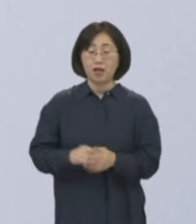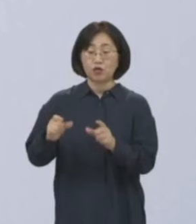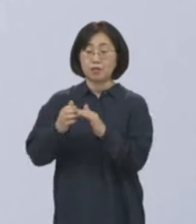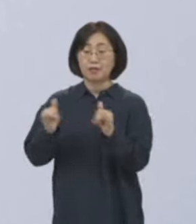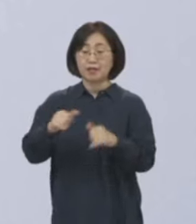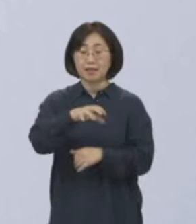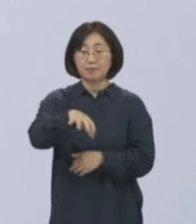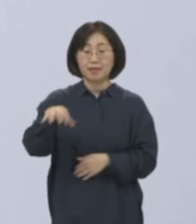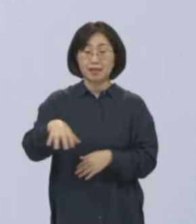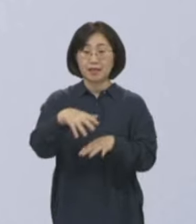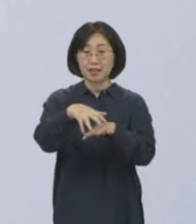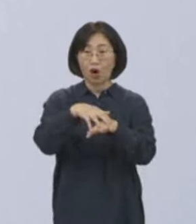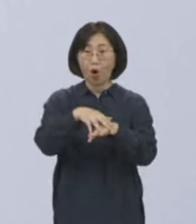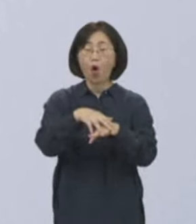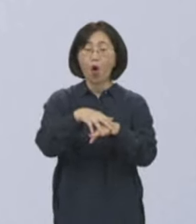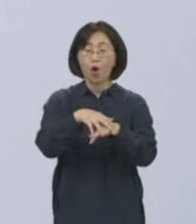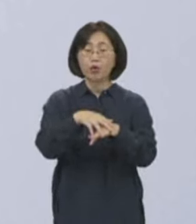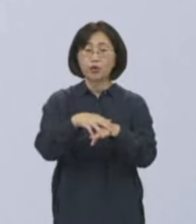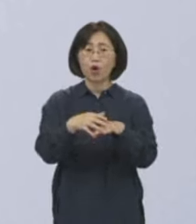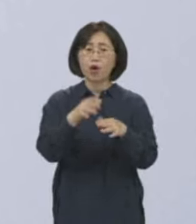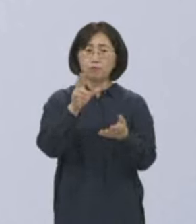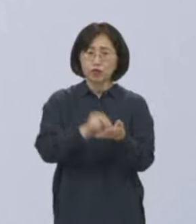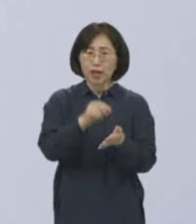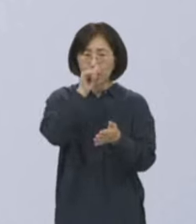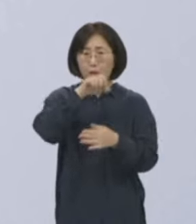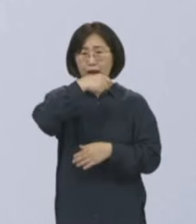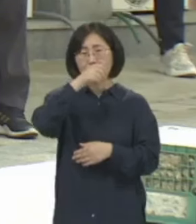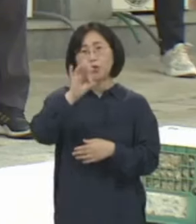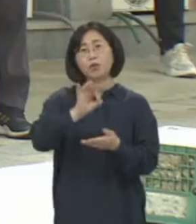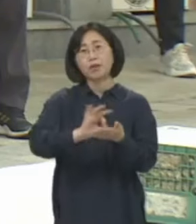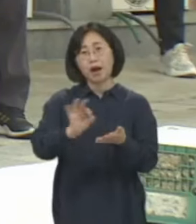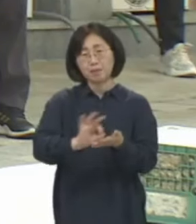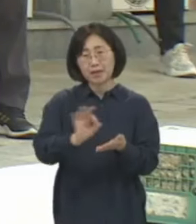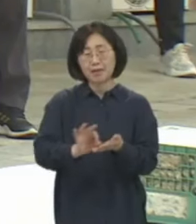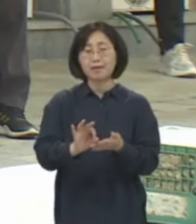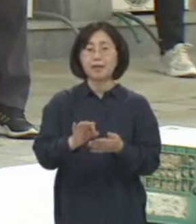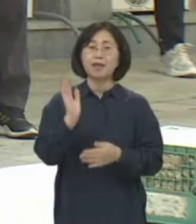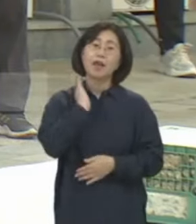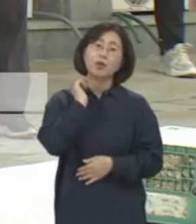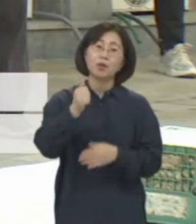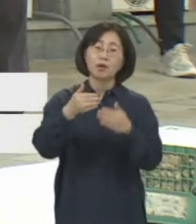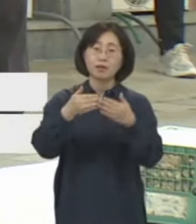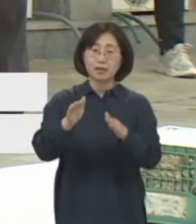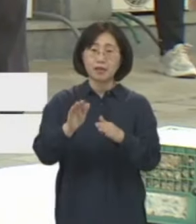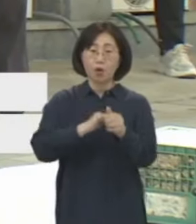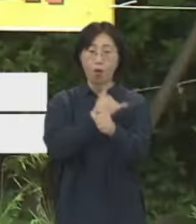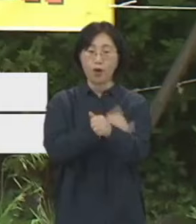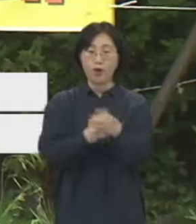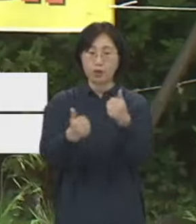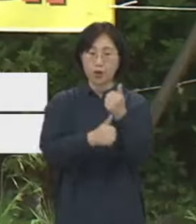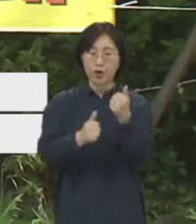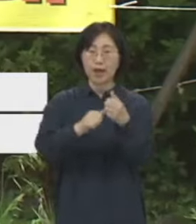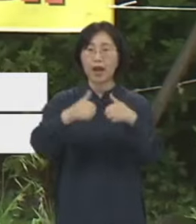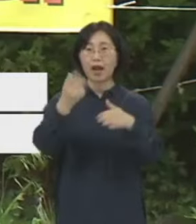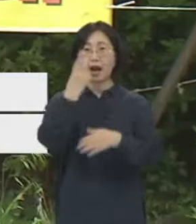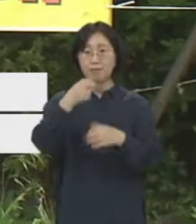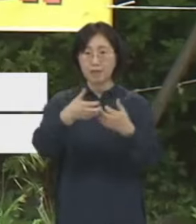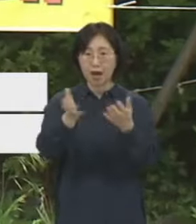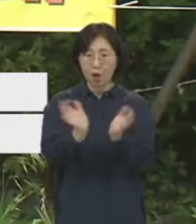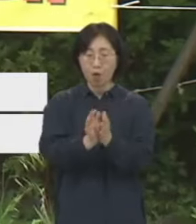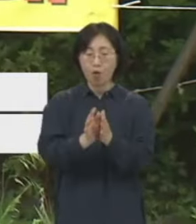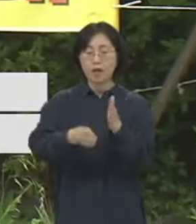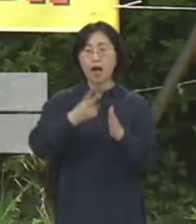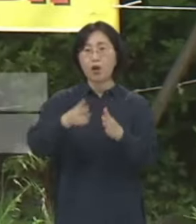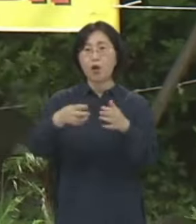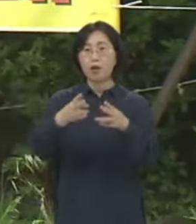입지선정위원회 구성의 절차상 하자와 예산 낭비 문제 등을 들어 대통령실과 국민 권기 감사원 산업통상 자원부